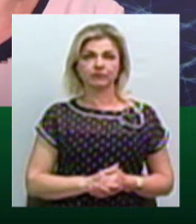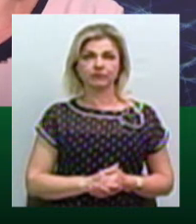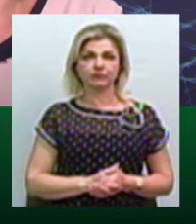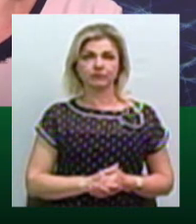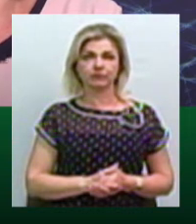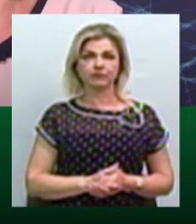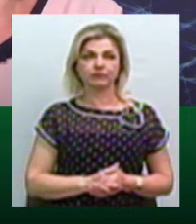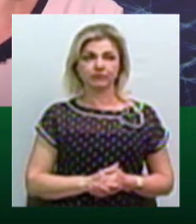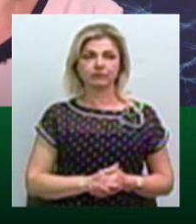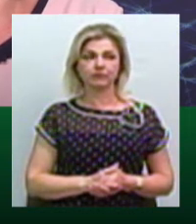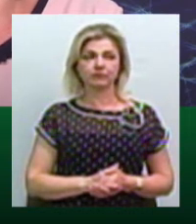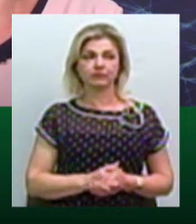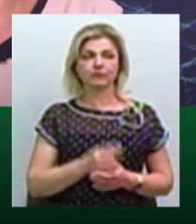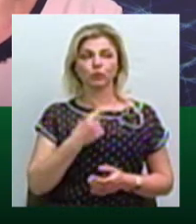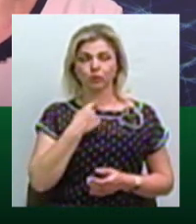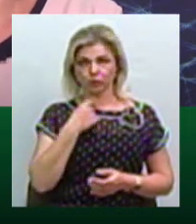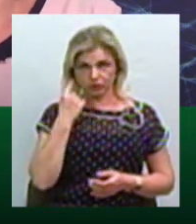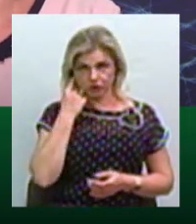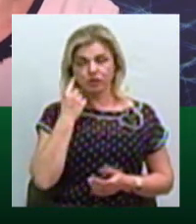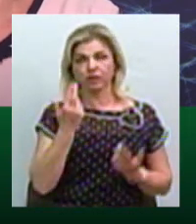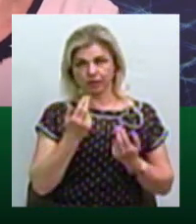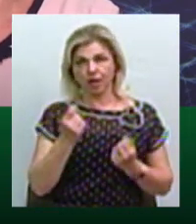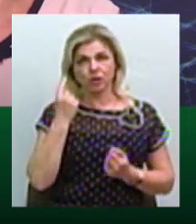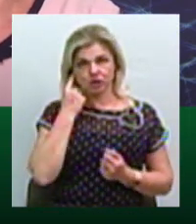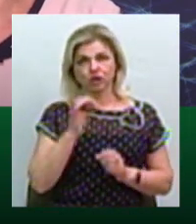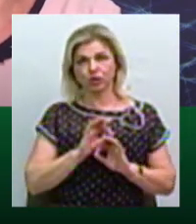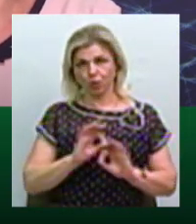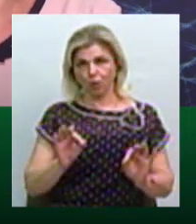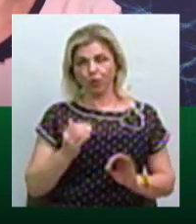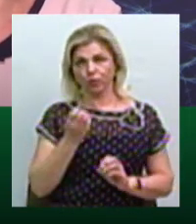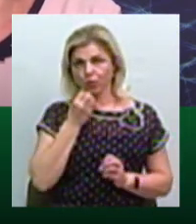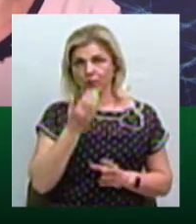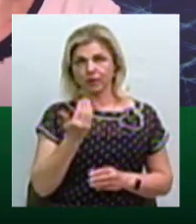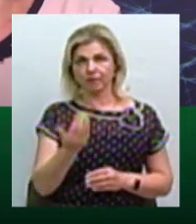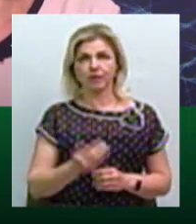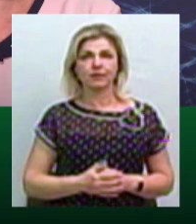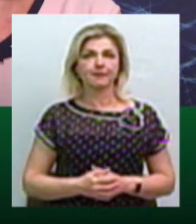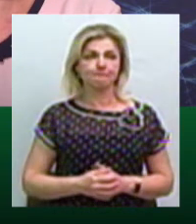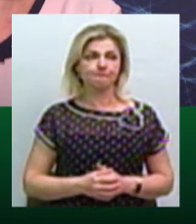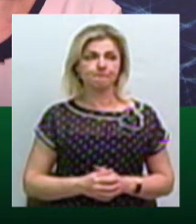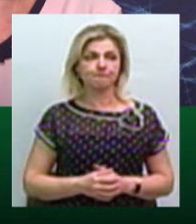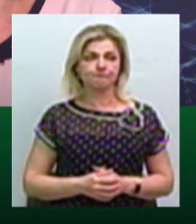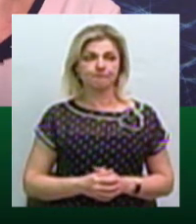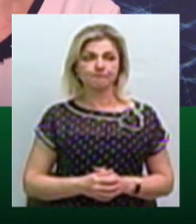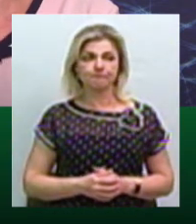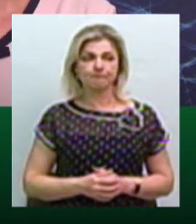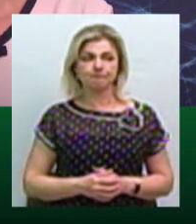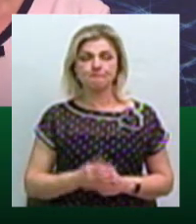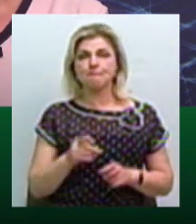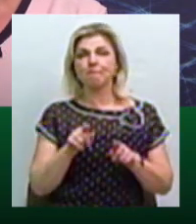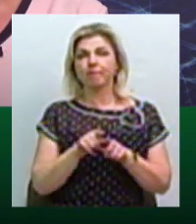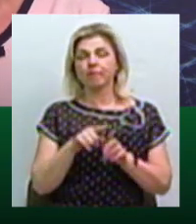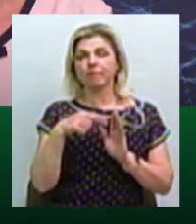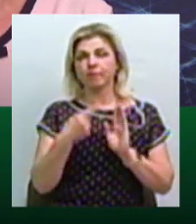Мене слышите, да? Так, ми вас чуємо добре. А телефон не добавитель. У мене такий